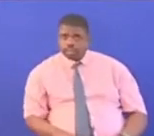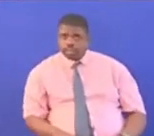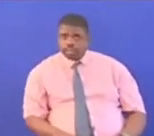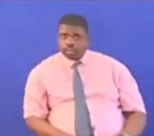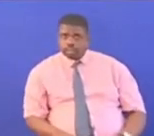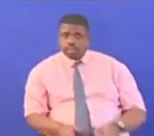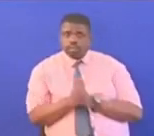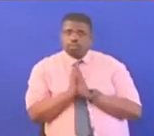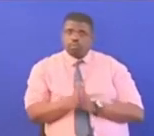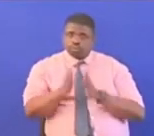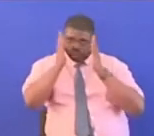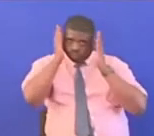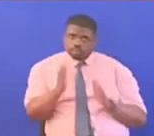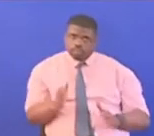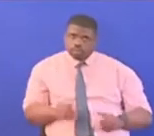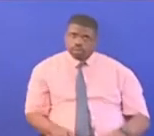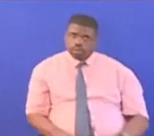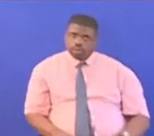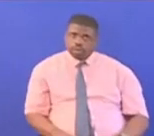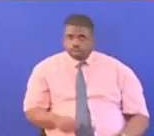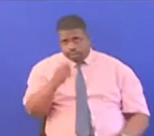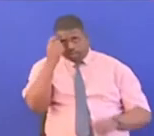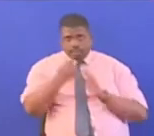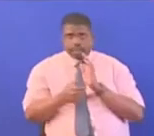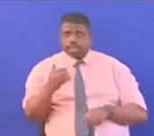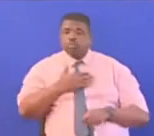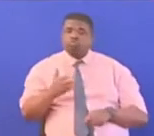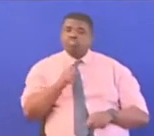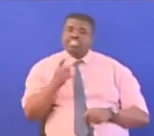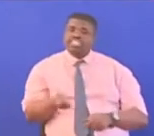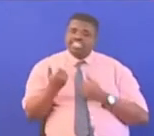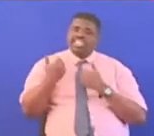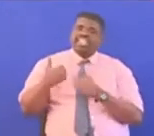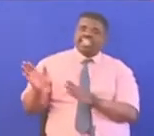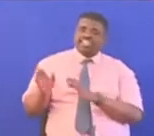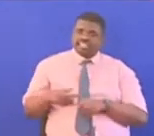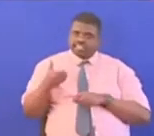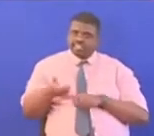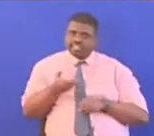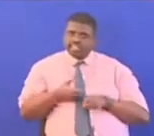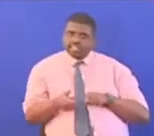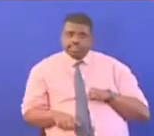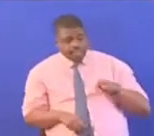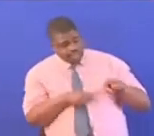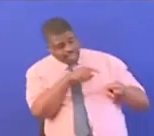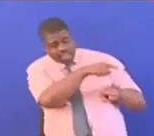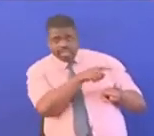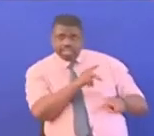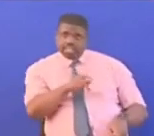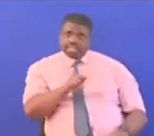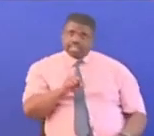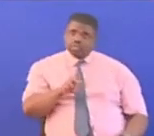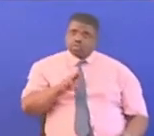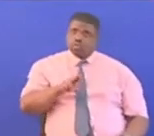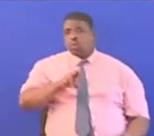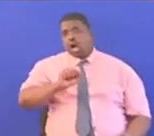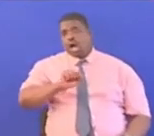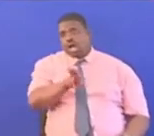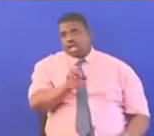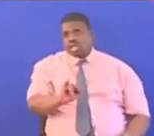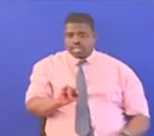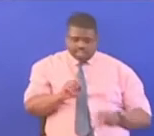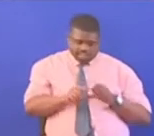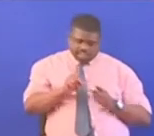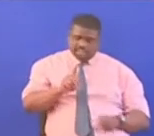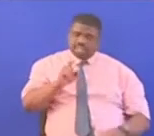mkuu. Maana yangu ni nini? Iacheni kitongoji kile cha Kasupai kilichoko pale